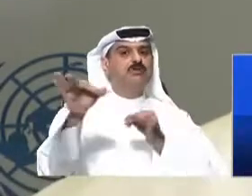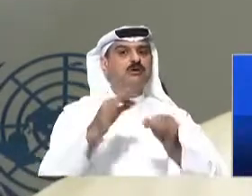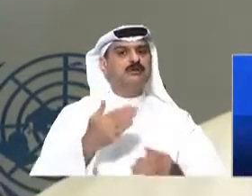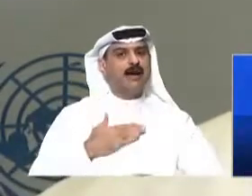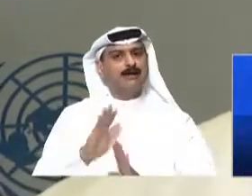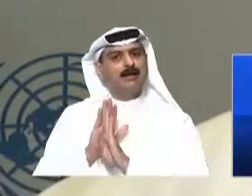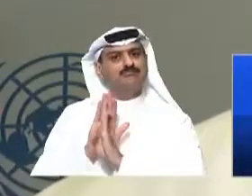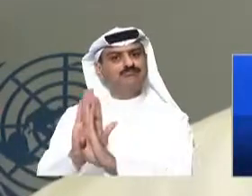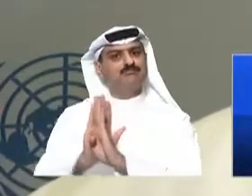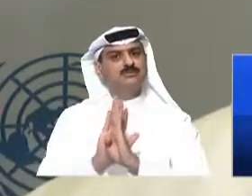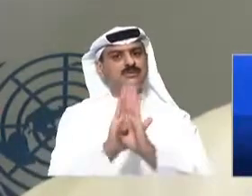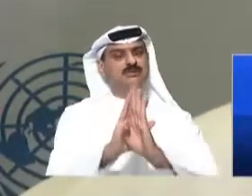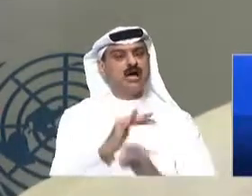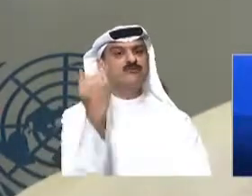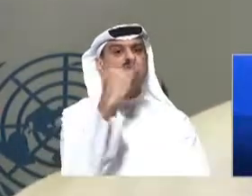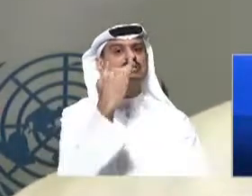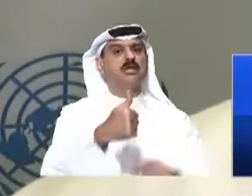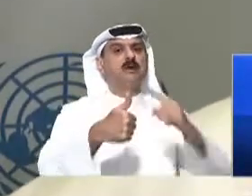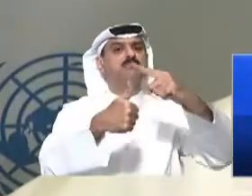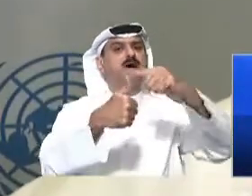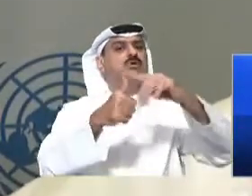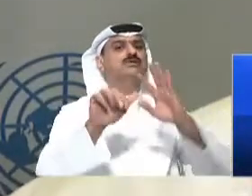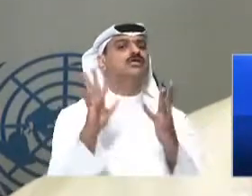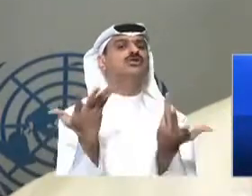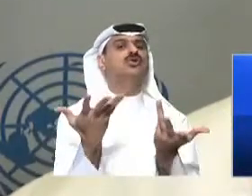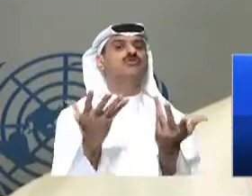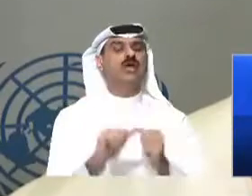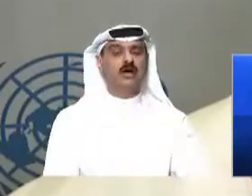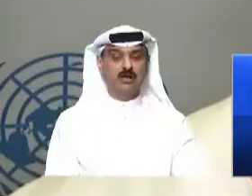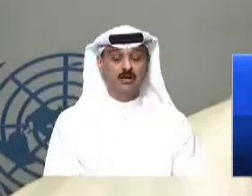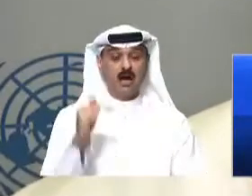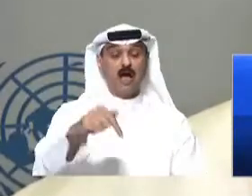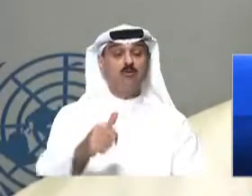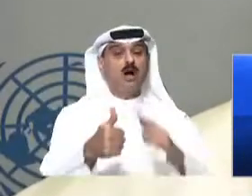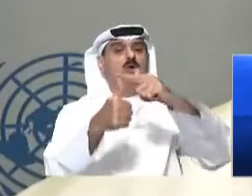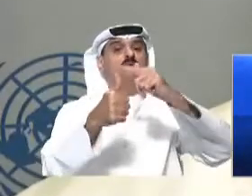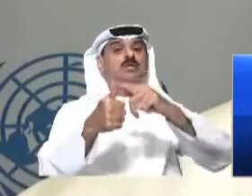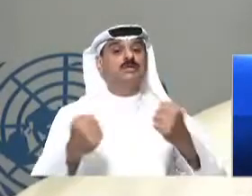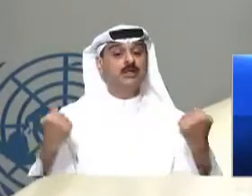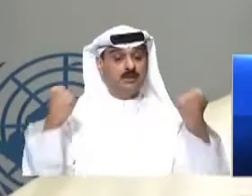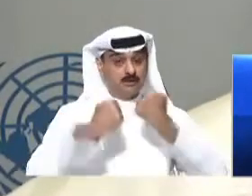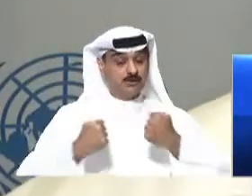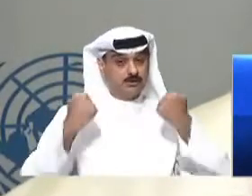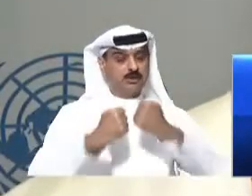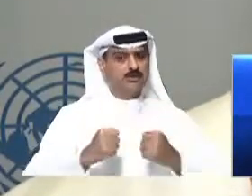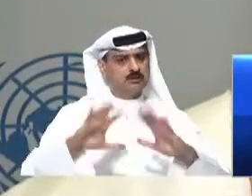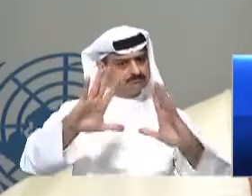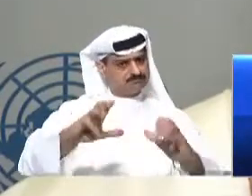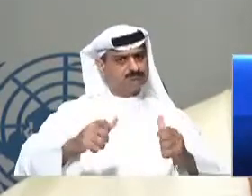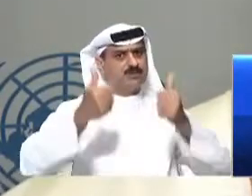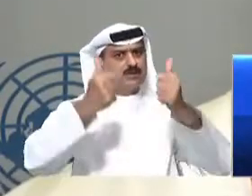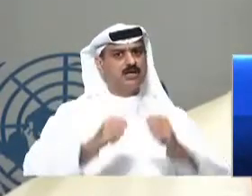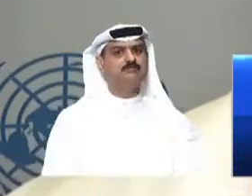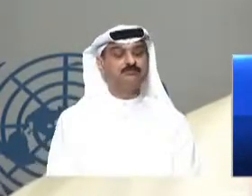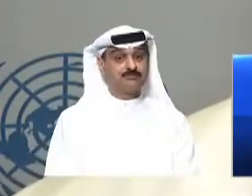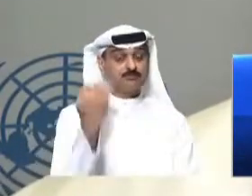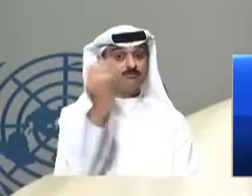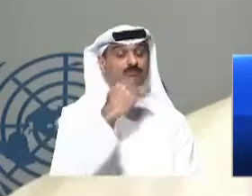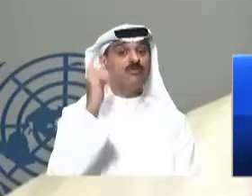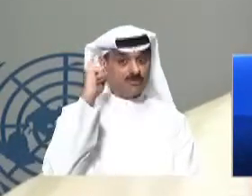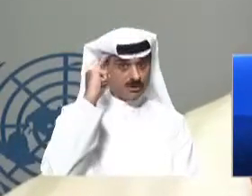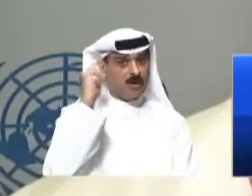الشباب، فأهم شيء في دعم الشباب إن هم التدريب والتأهيل، لأن في شباب عارف هو شنو الحلم